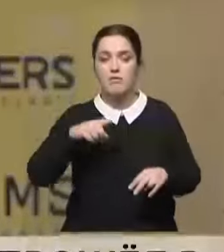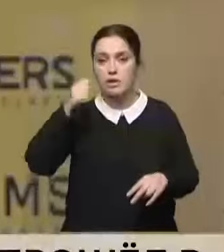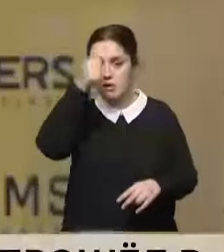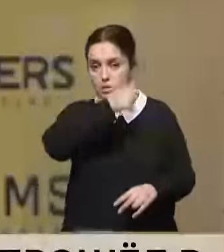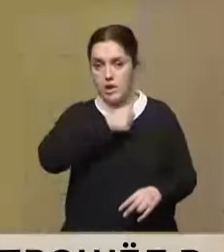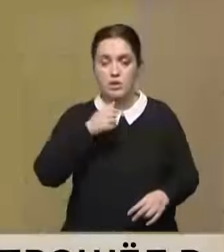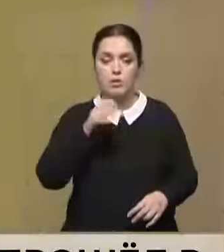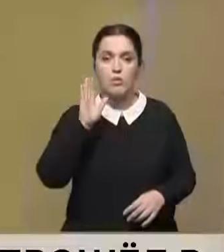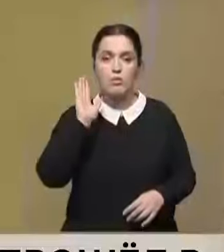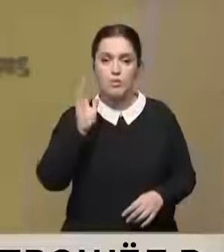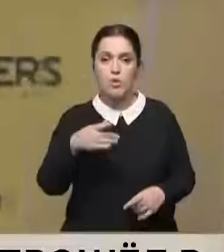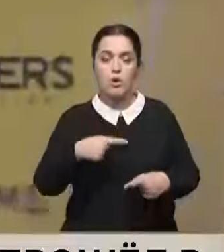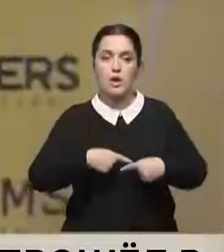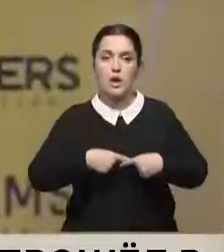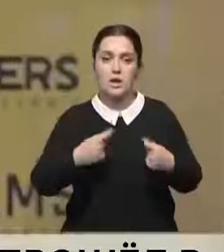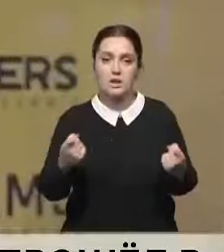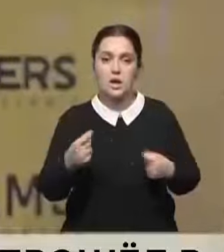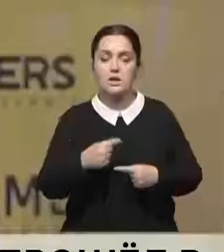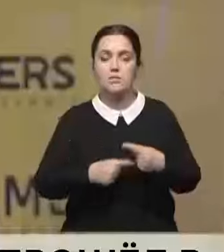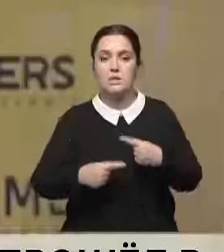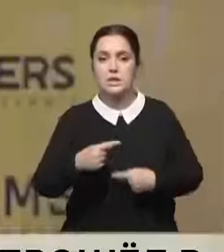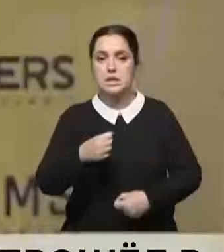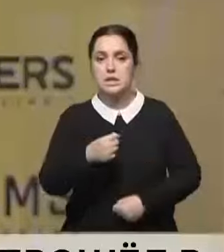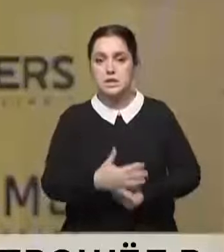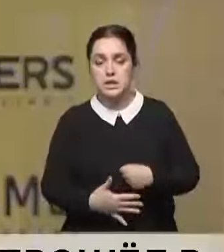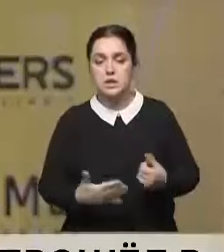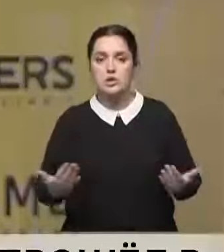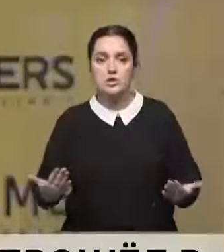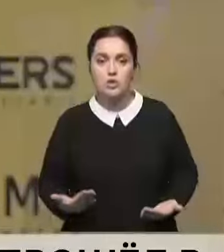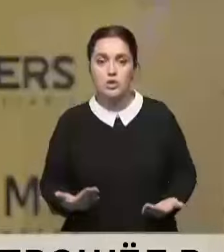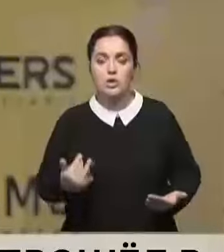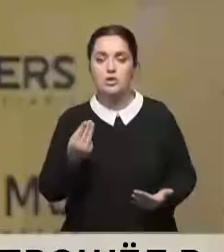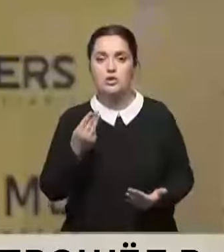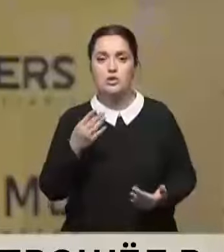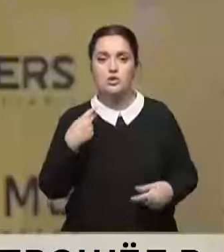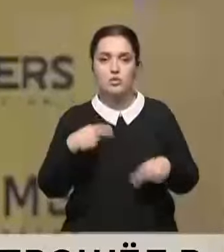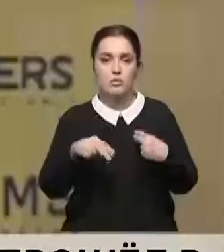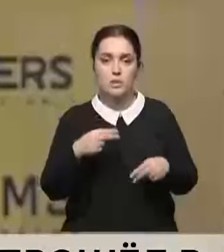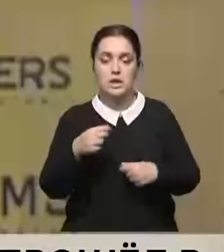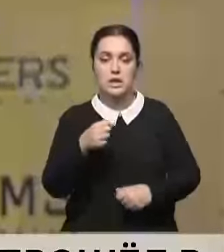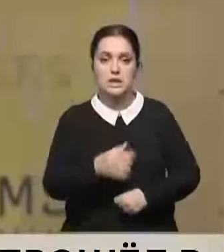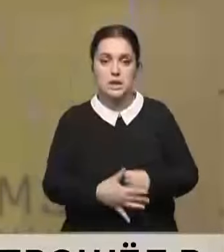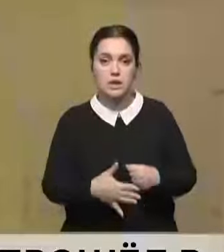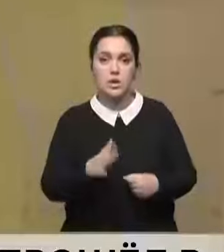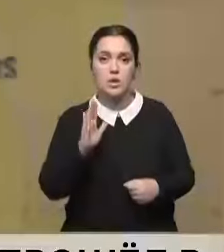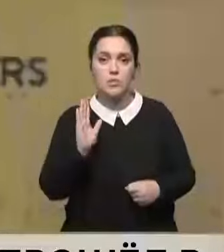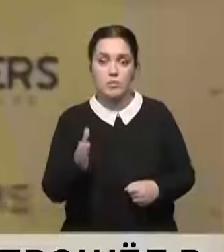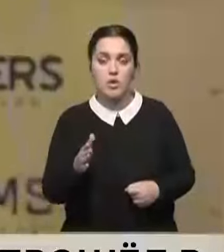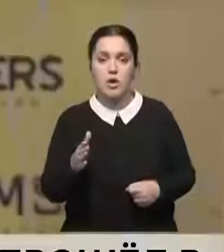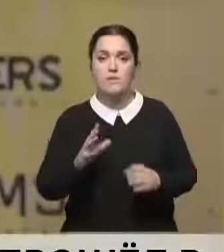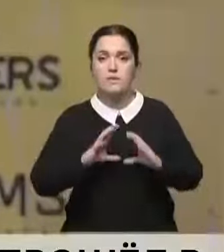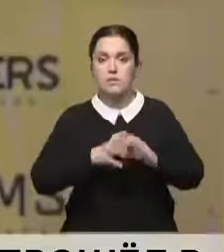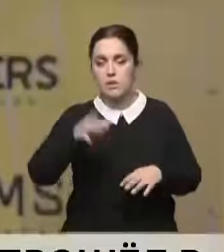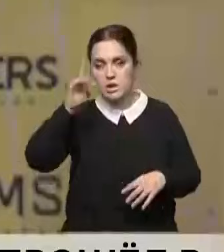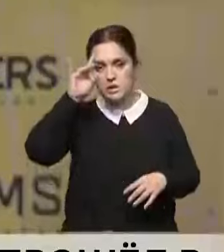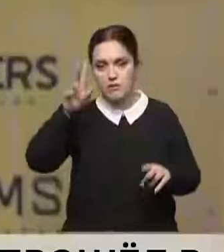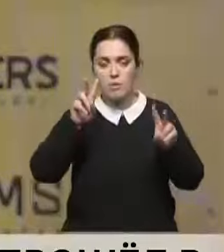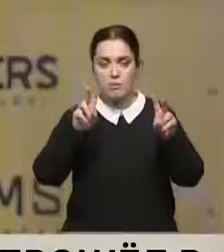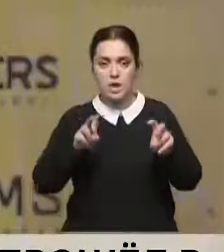Он будет включать гостиницу, бизнес-центр, жилой комплекс и шопинг-центр. В комплексе будут представлены всемирно известные